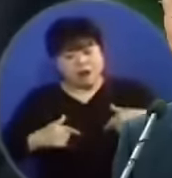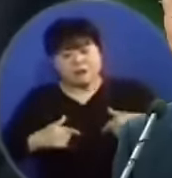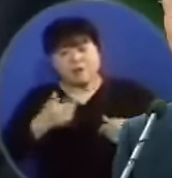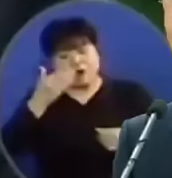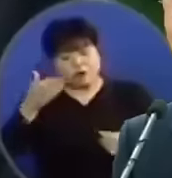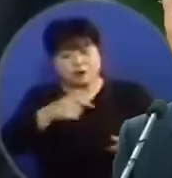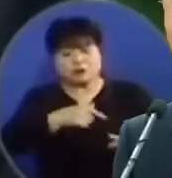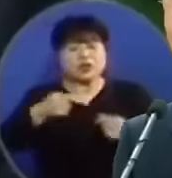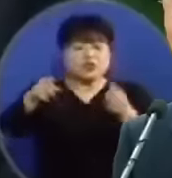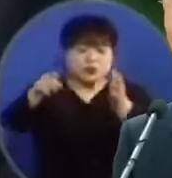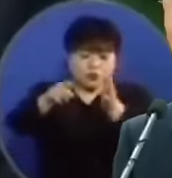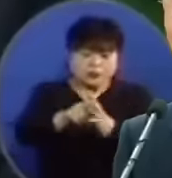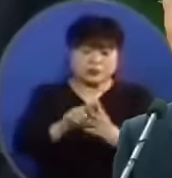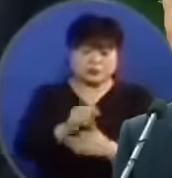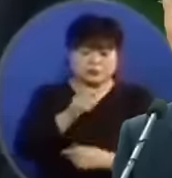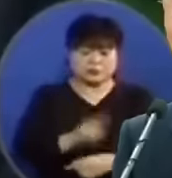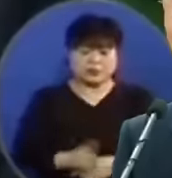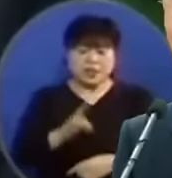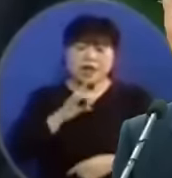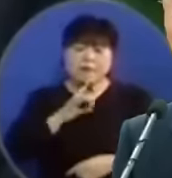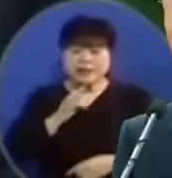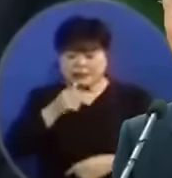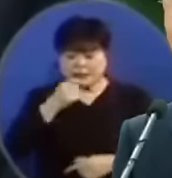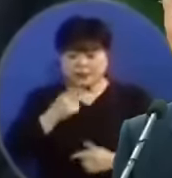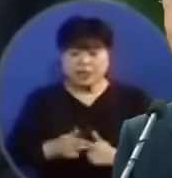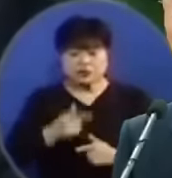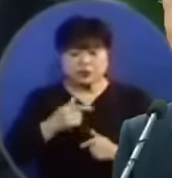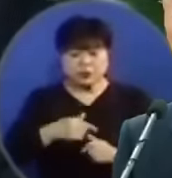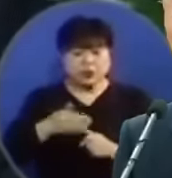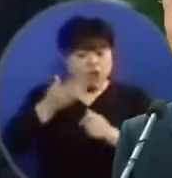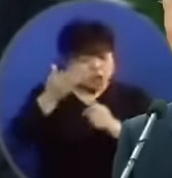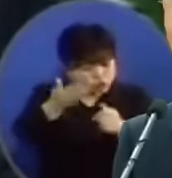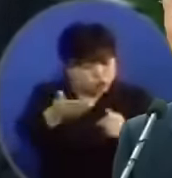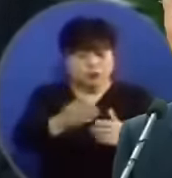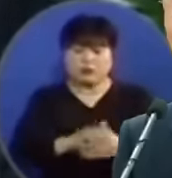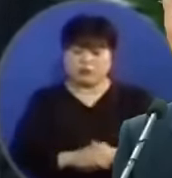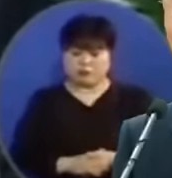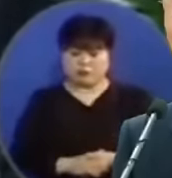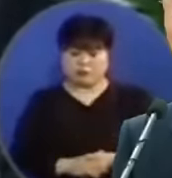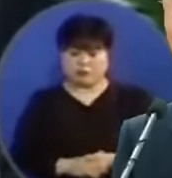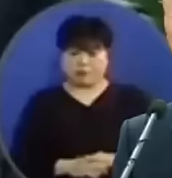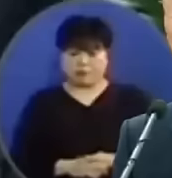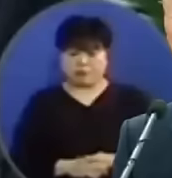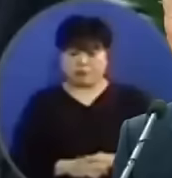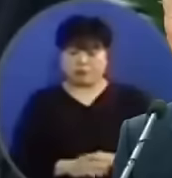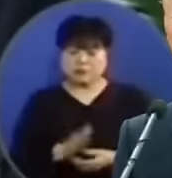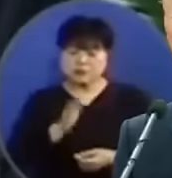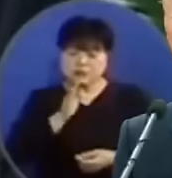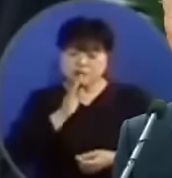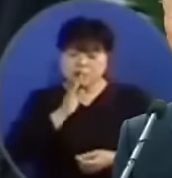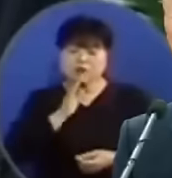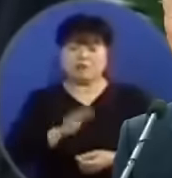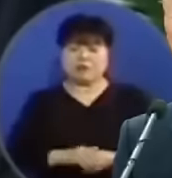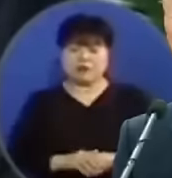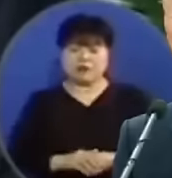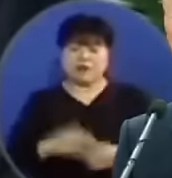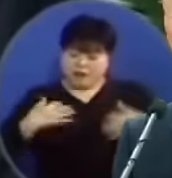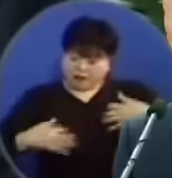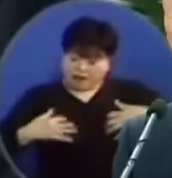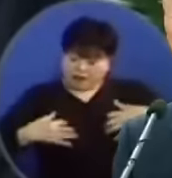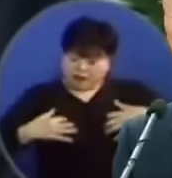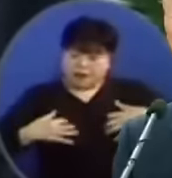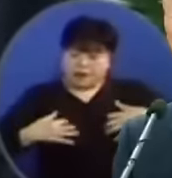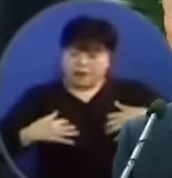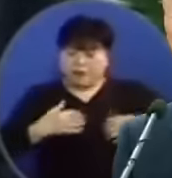여러분을 구원하기 위해서 하나밖에 없는 외아들 예수님을 대어줄 택이 없습니다. 여러분을 보고 너무 기뻐요.